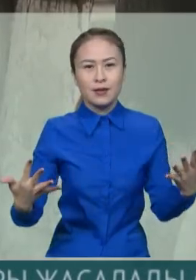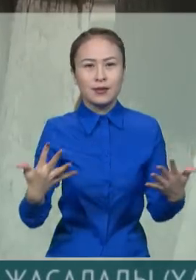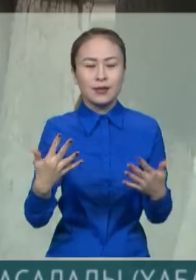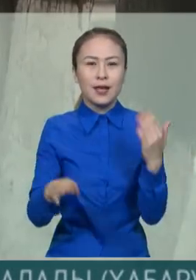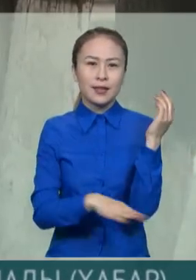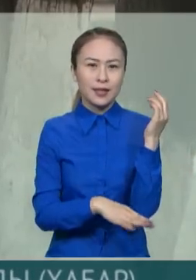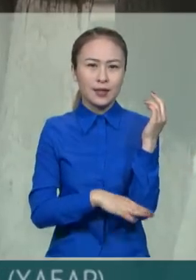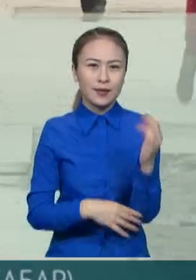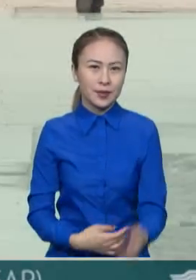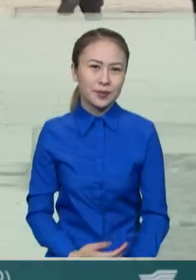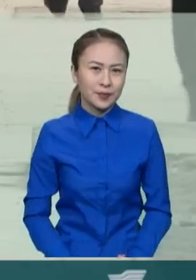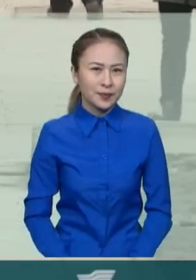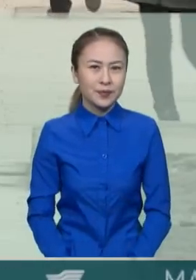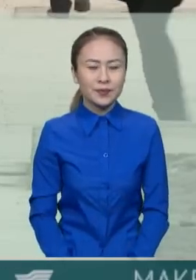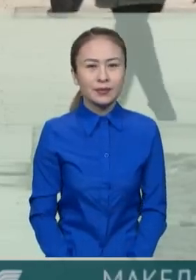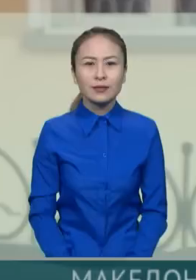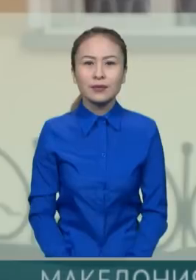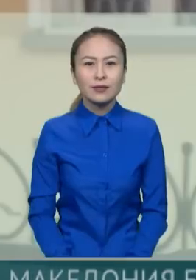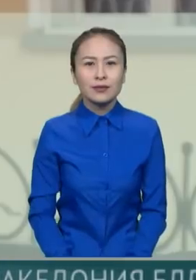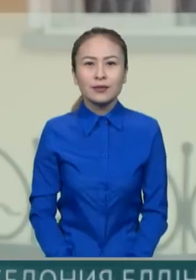жара бастаған.